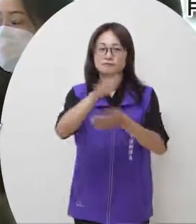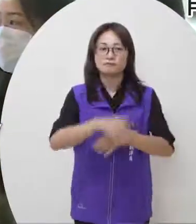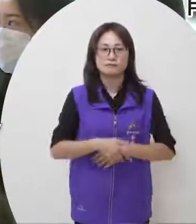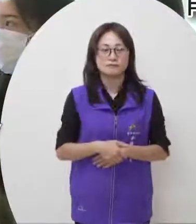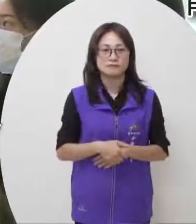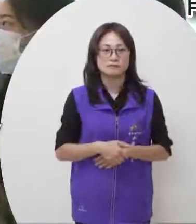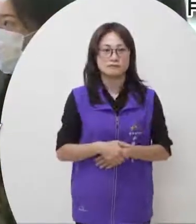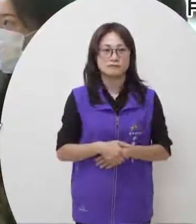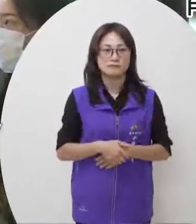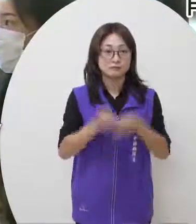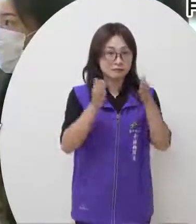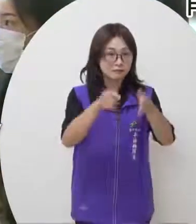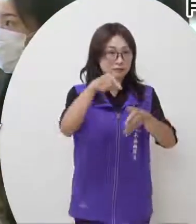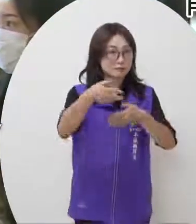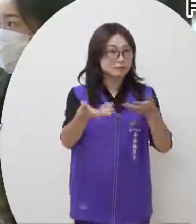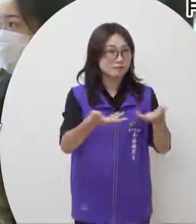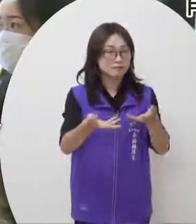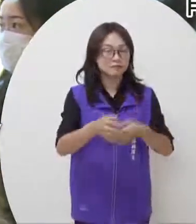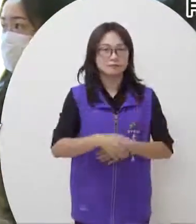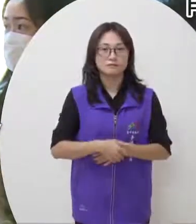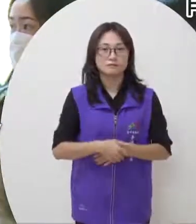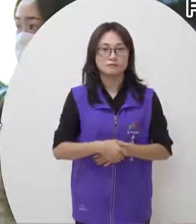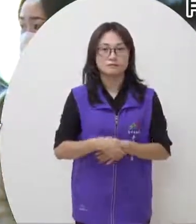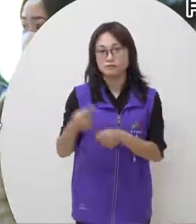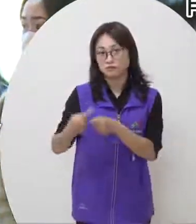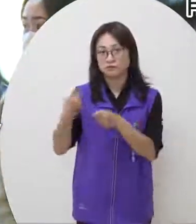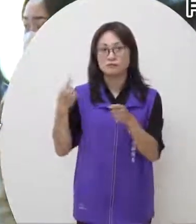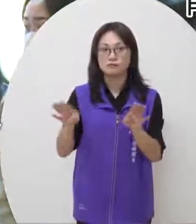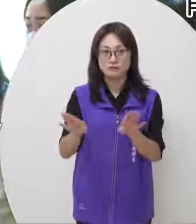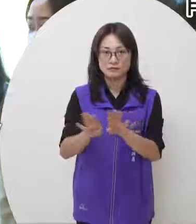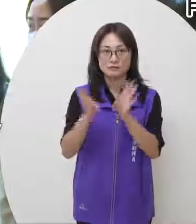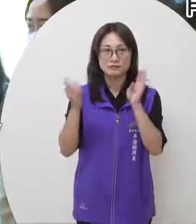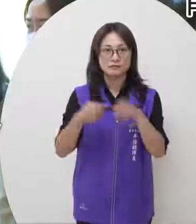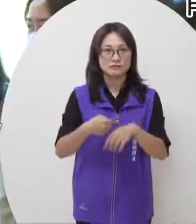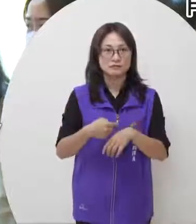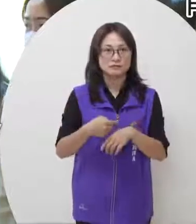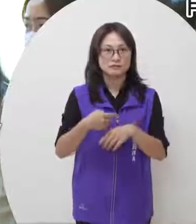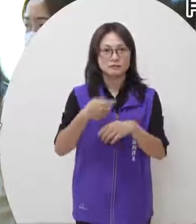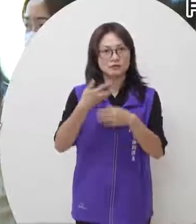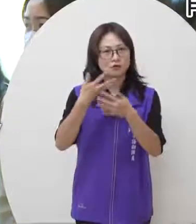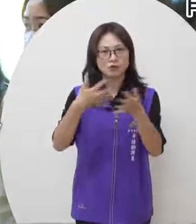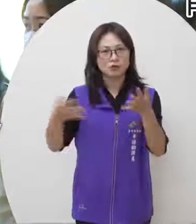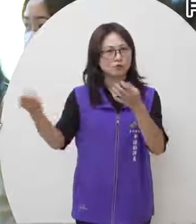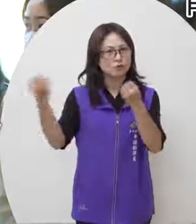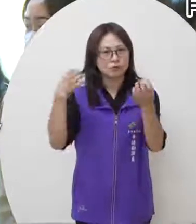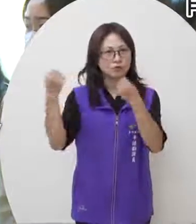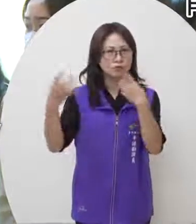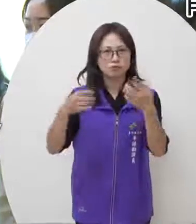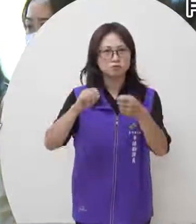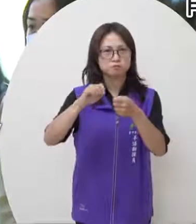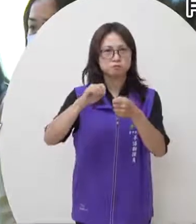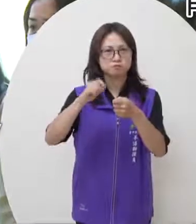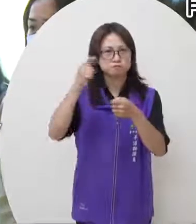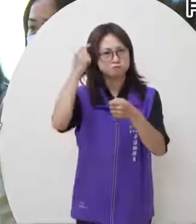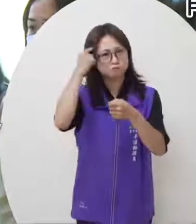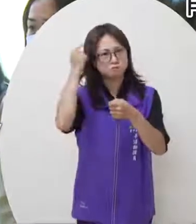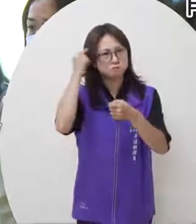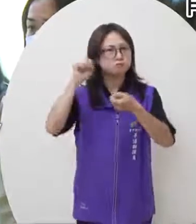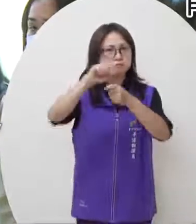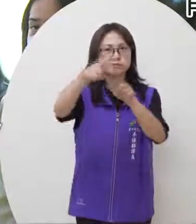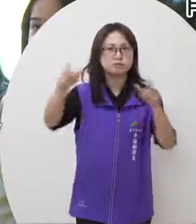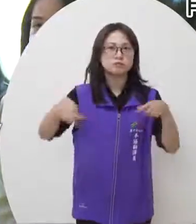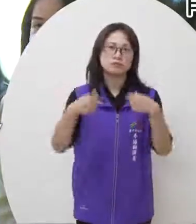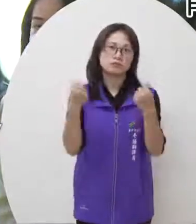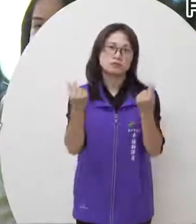这个部分呢，事实上，当然从去年开始，我们接收到很多方面的相关不同的声音啊，比如说民意上